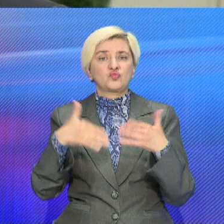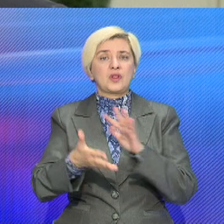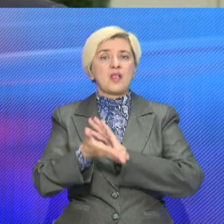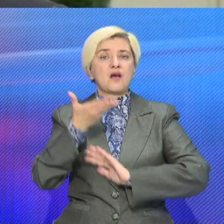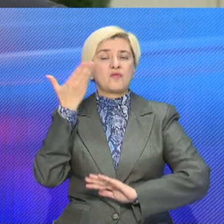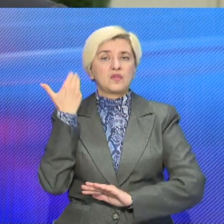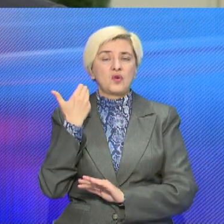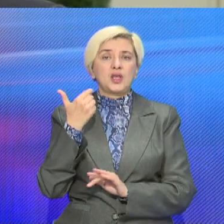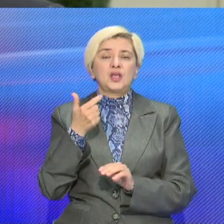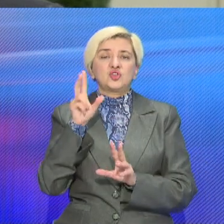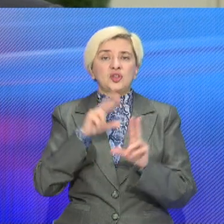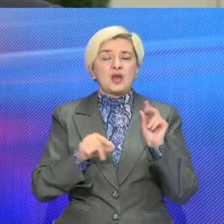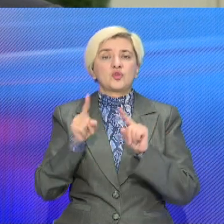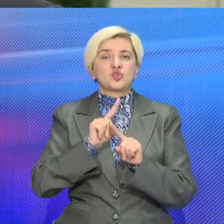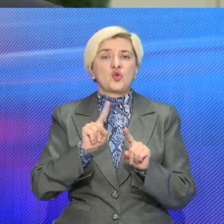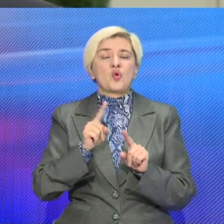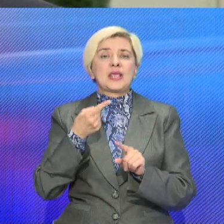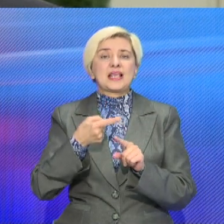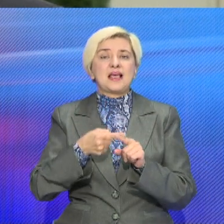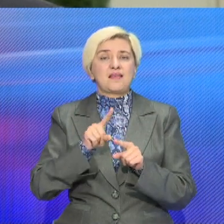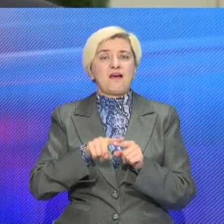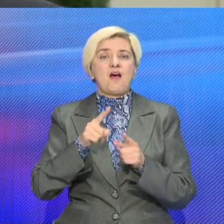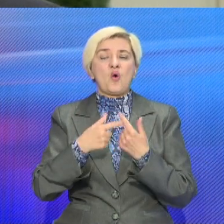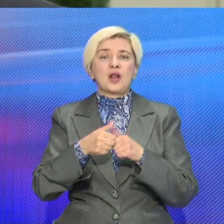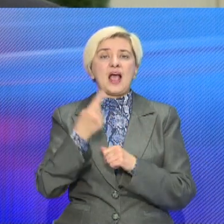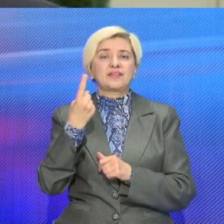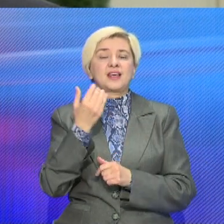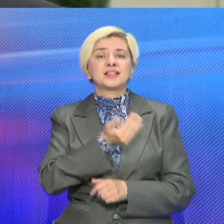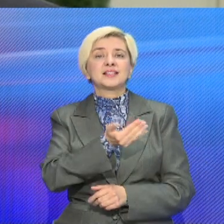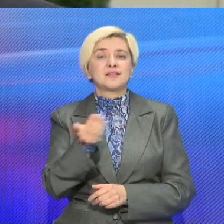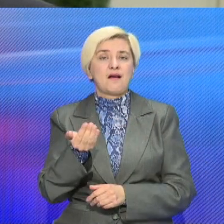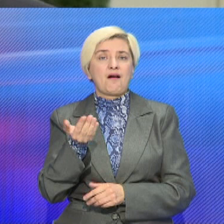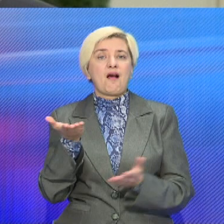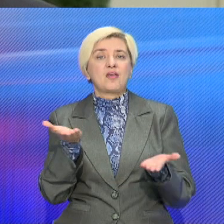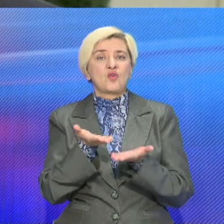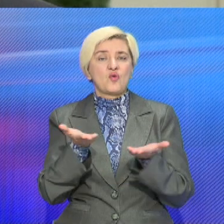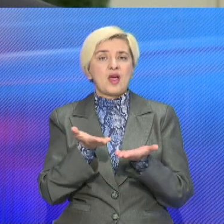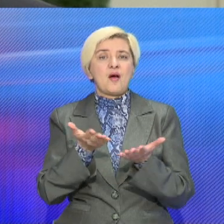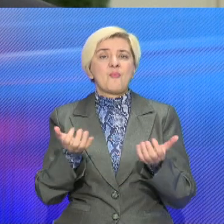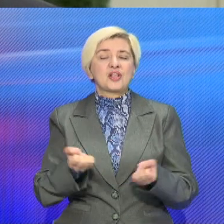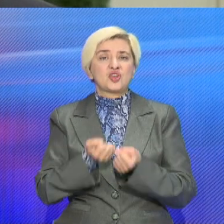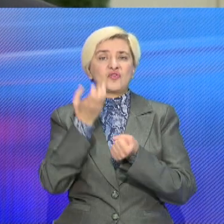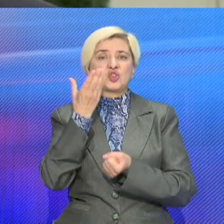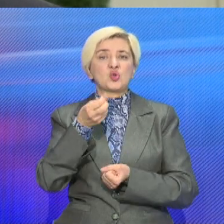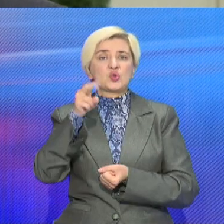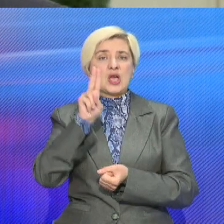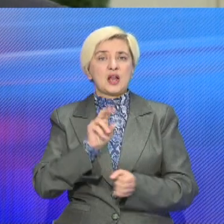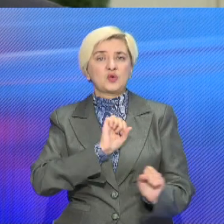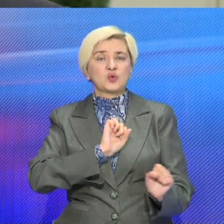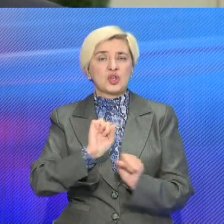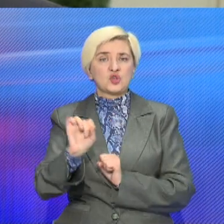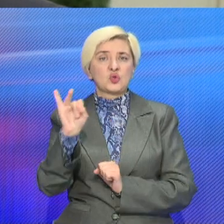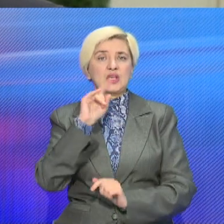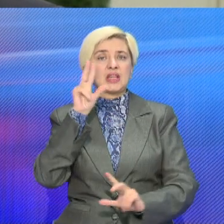считаем, что именно эта организация одна из тех, которые поддерживают социальную защиту. И